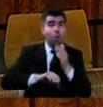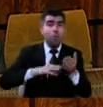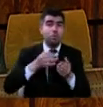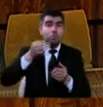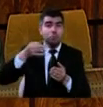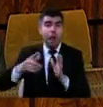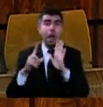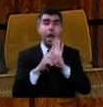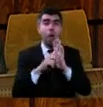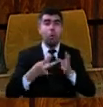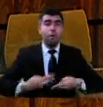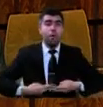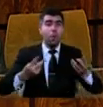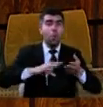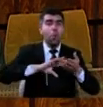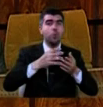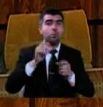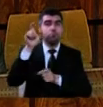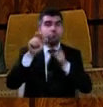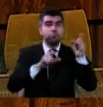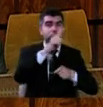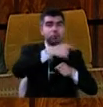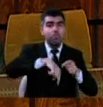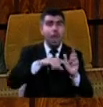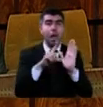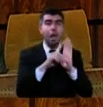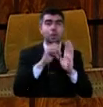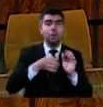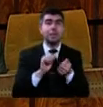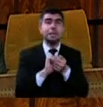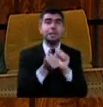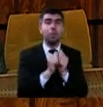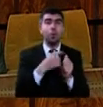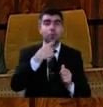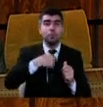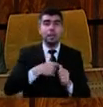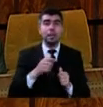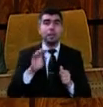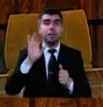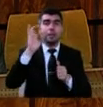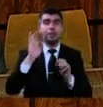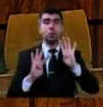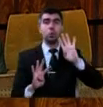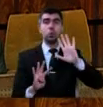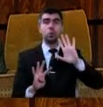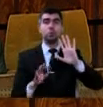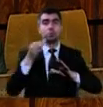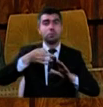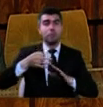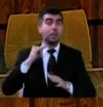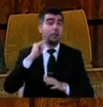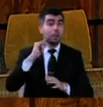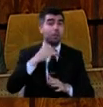بإخراج المراسيم والنصوص التطبيقية المفاعلة لقانون التربية البدنية 30-09، وبكل جرأة أصبح